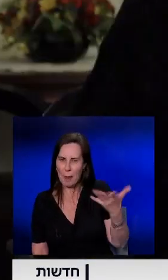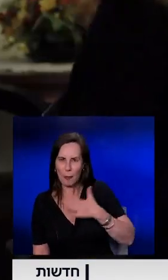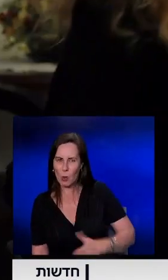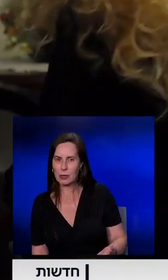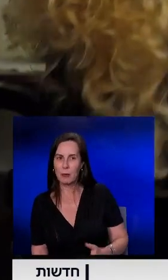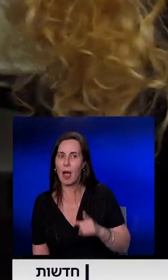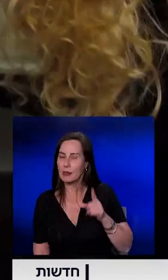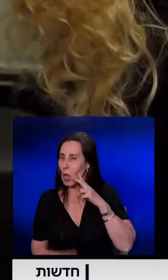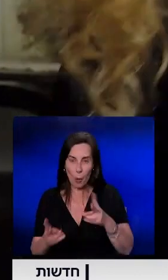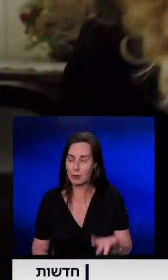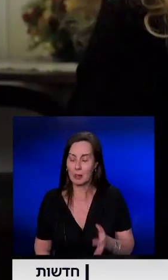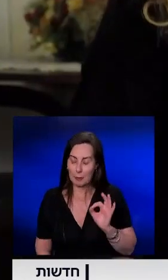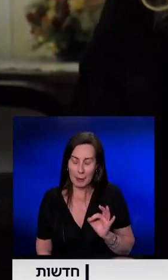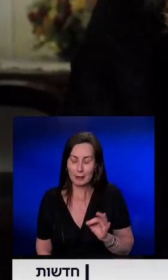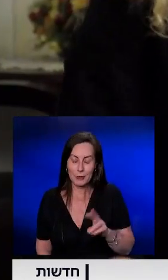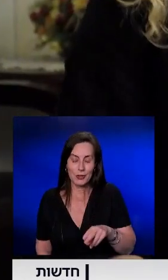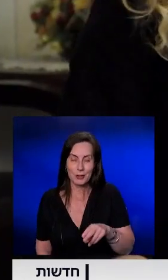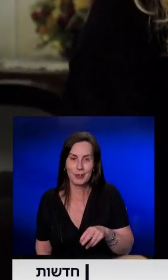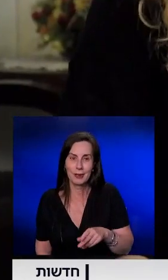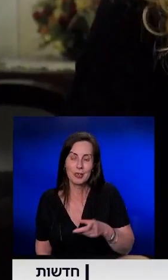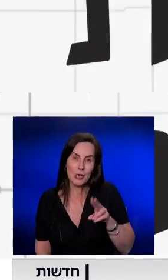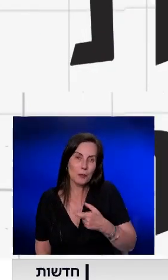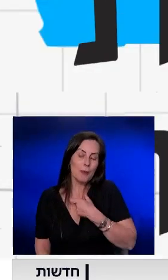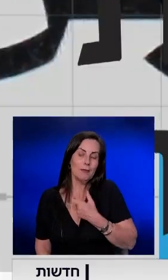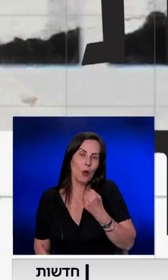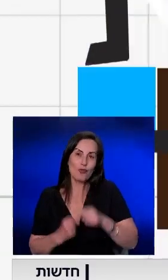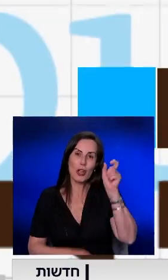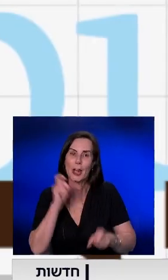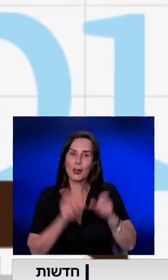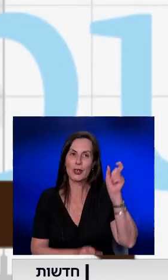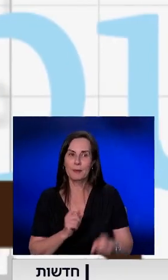אבל זה לא מצחיק, כי זה באמת מבטא מצוקה של אנשים.